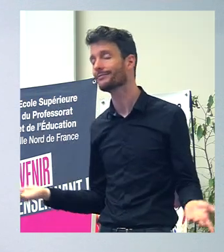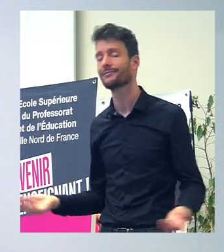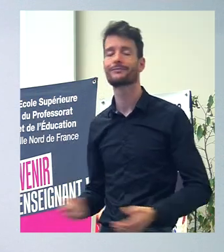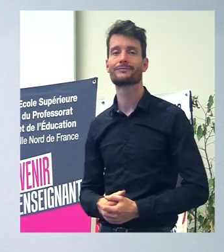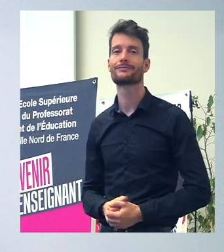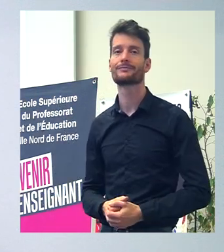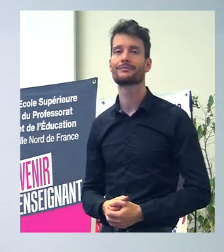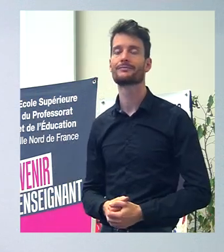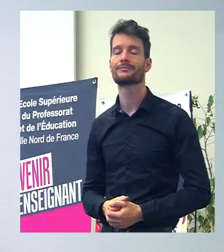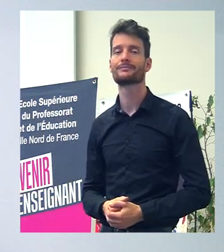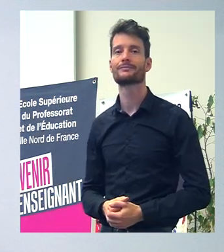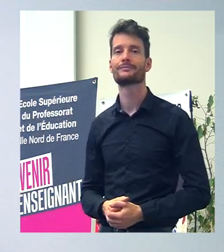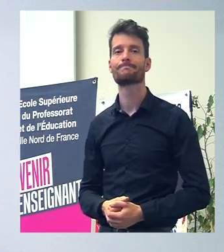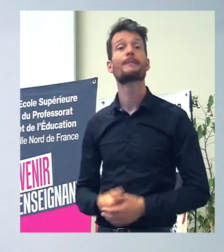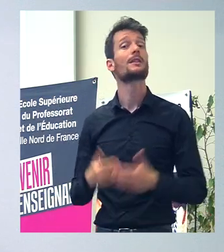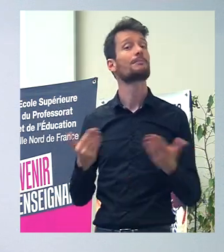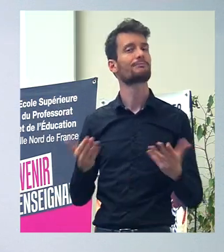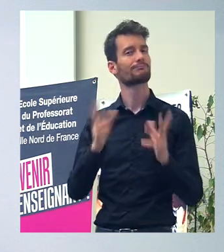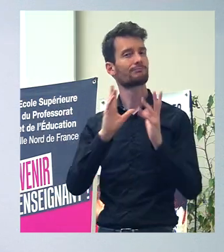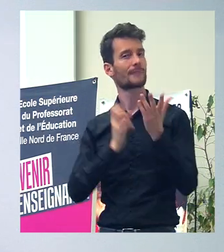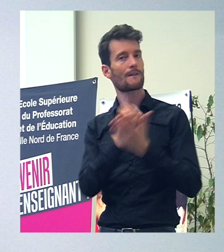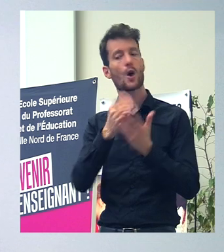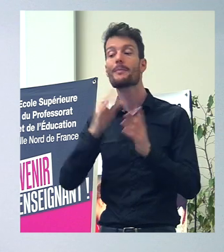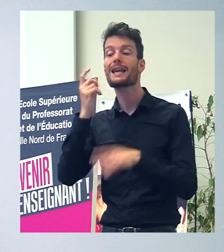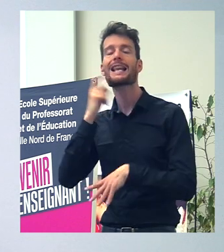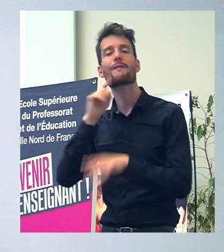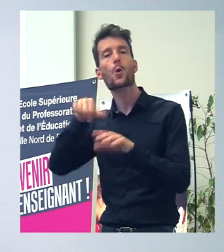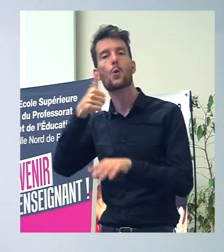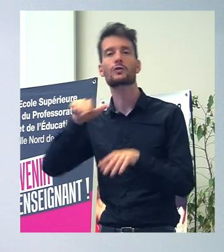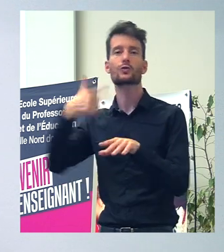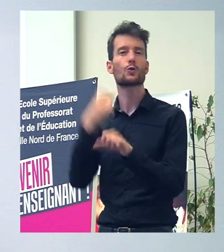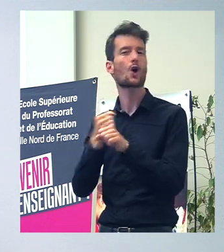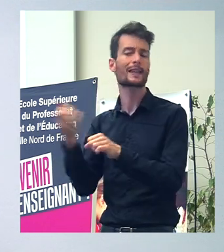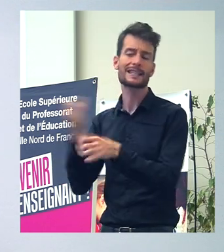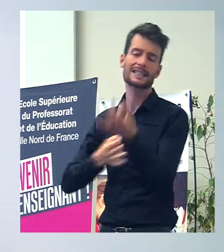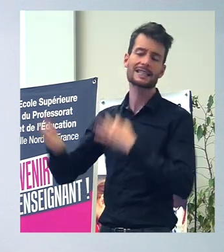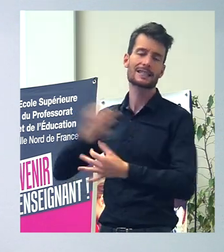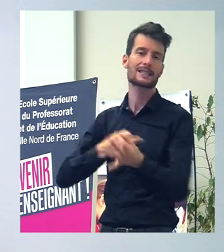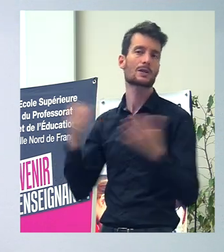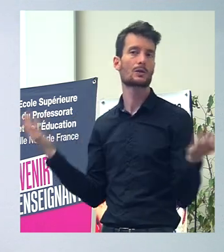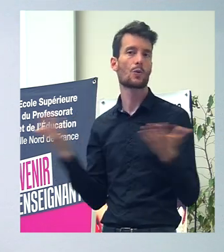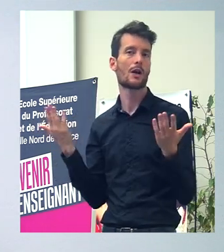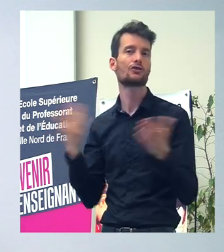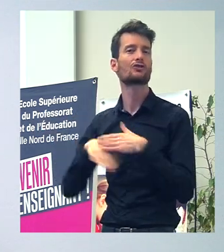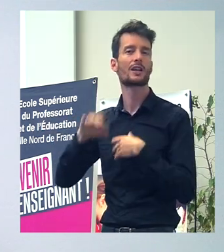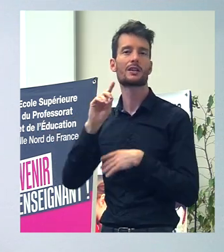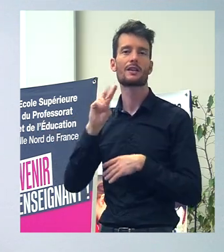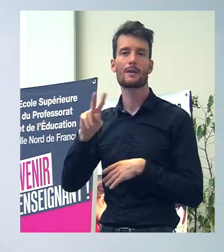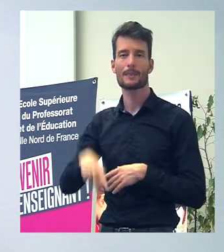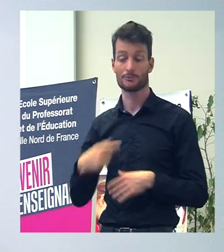Donc, je vous donne maintenant ce que les élèves de 11-12 ans disent dans la DVP que j'ai